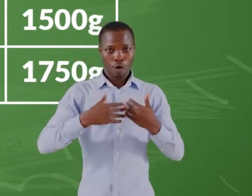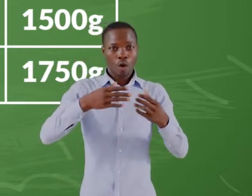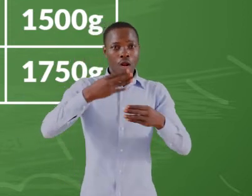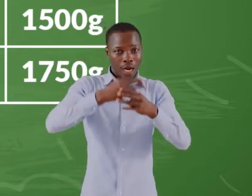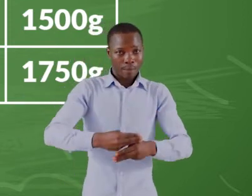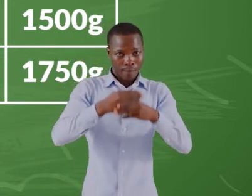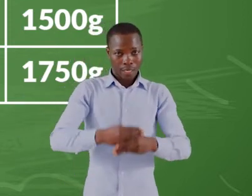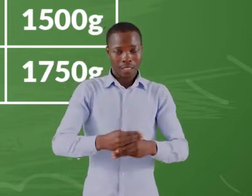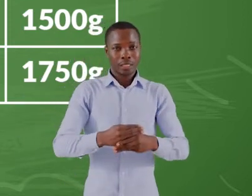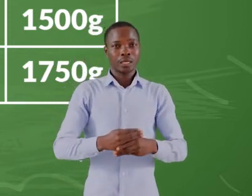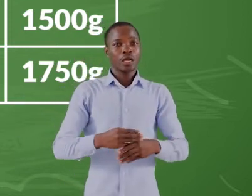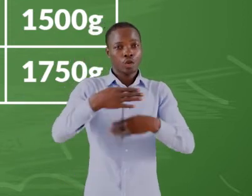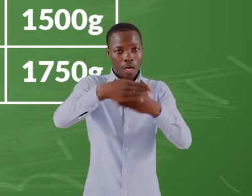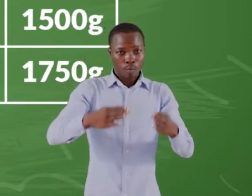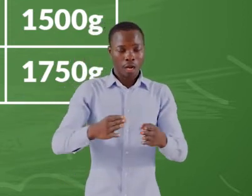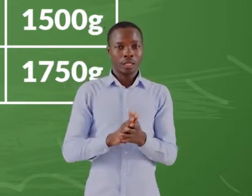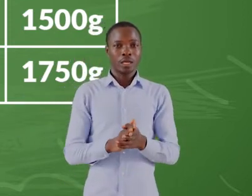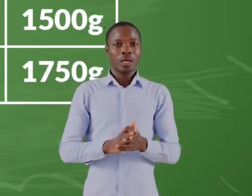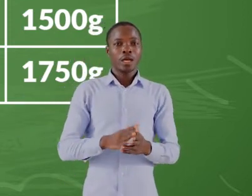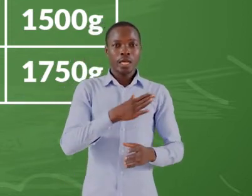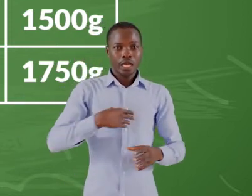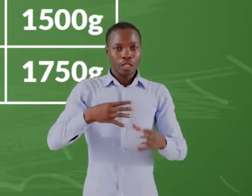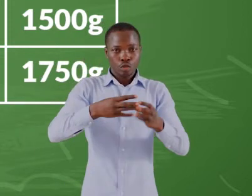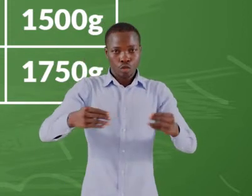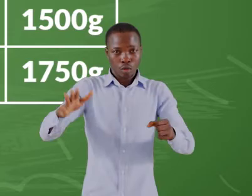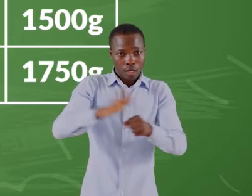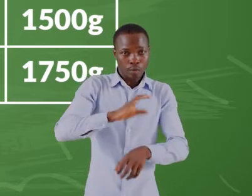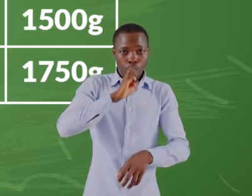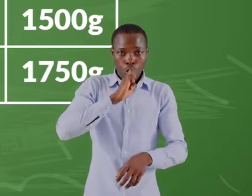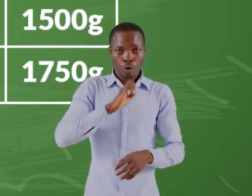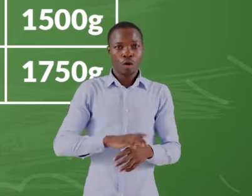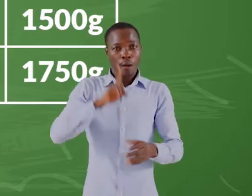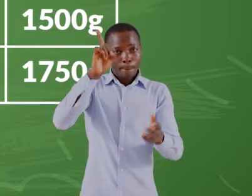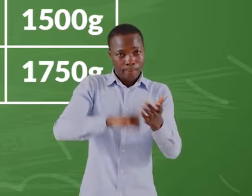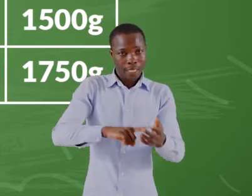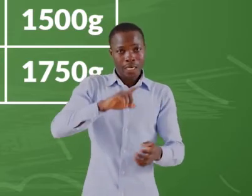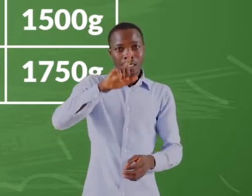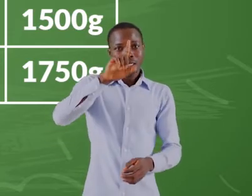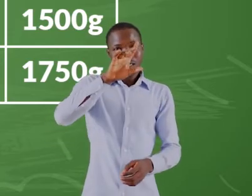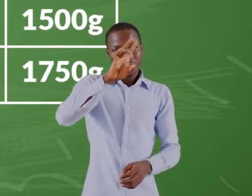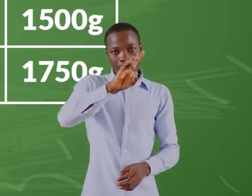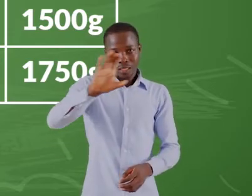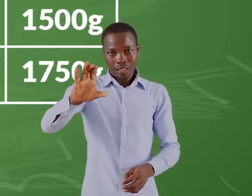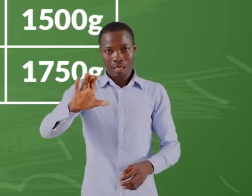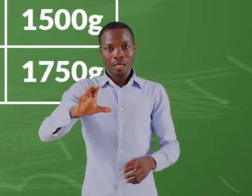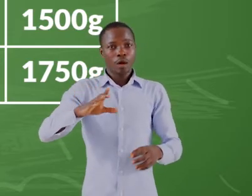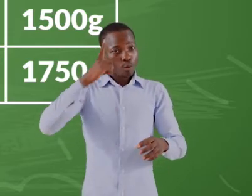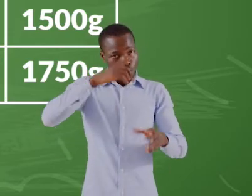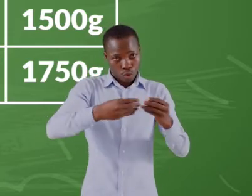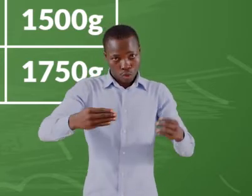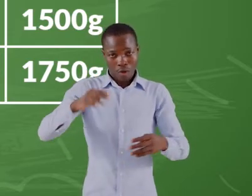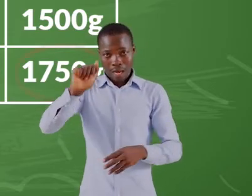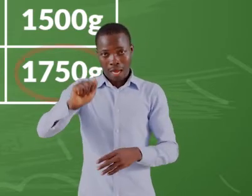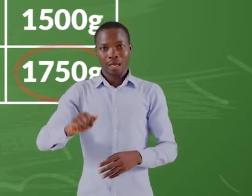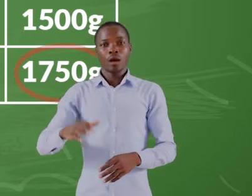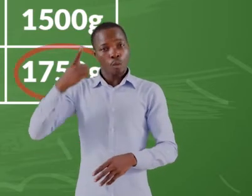et du sol saturé d'eau, M'2, sol A, 1700 grammes, sol B, nous avons